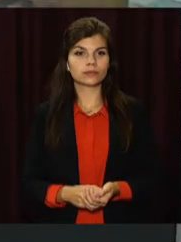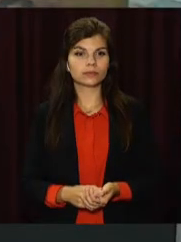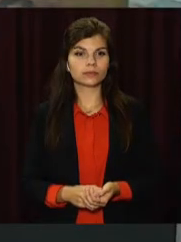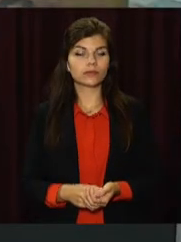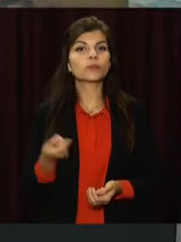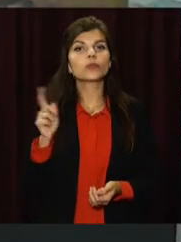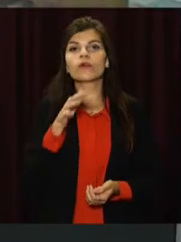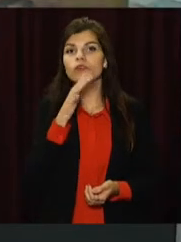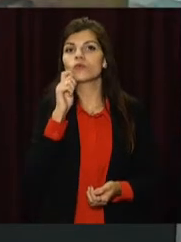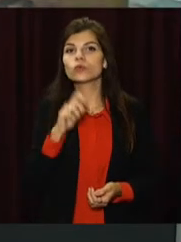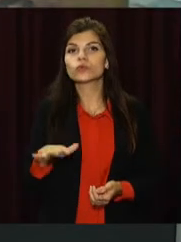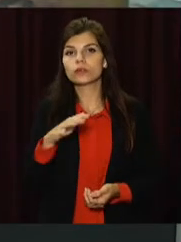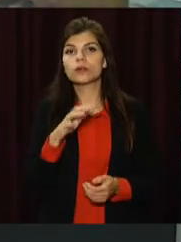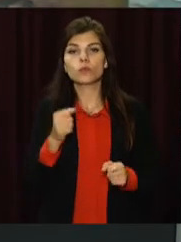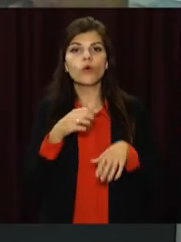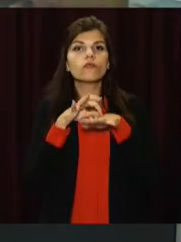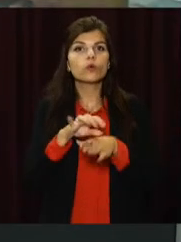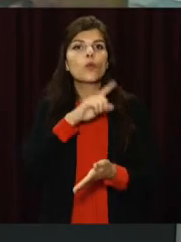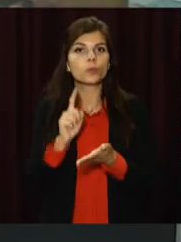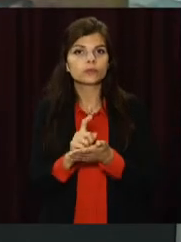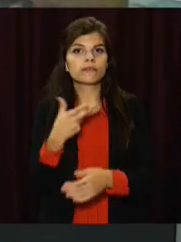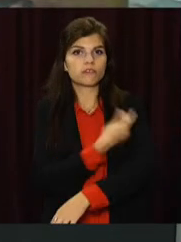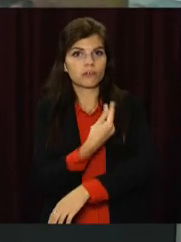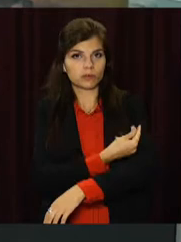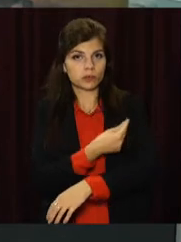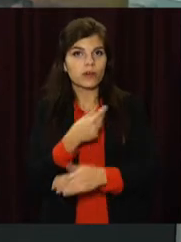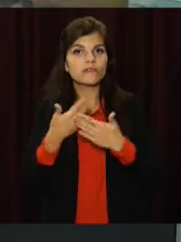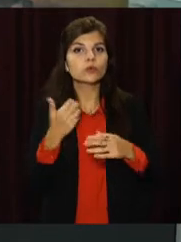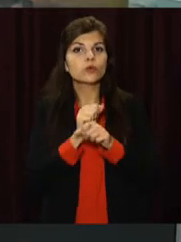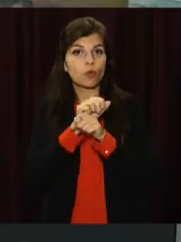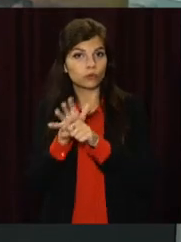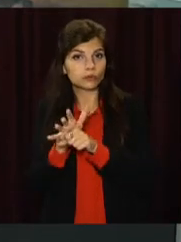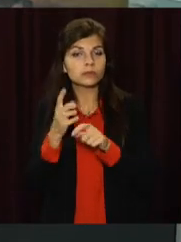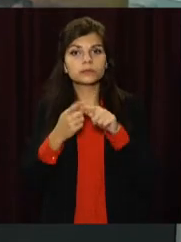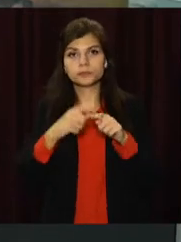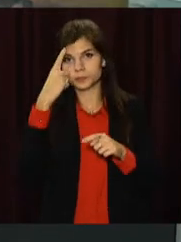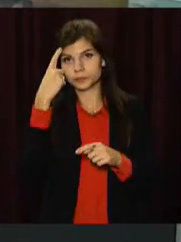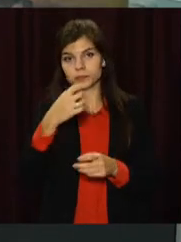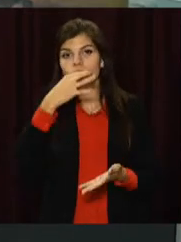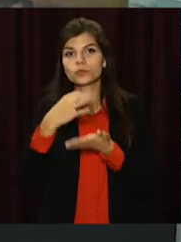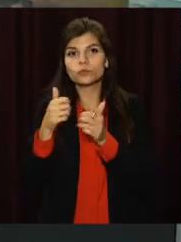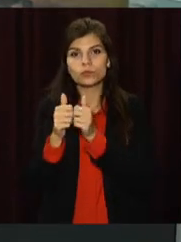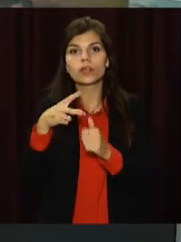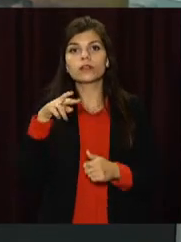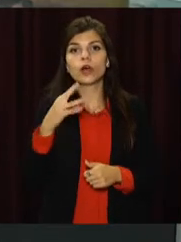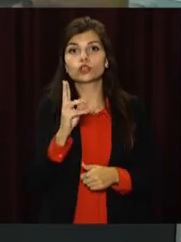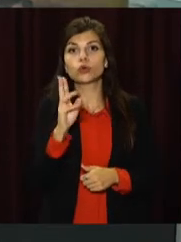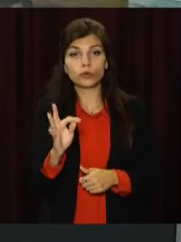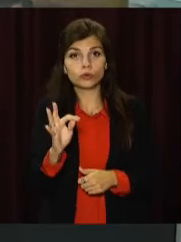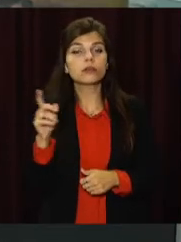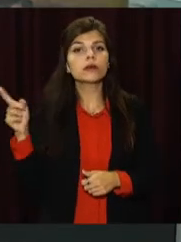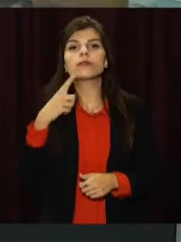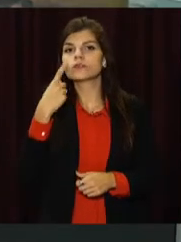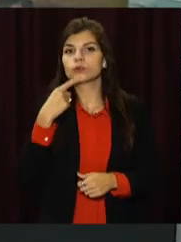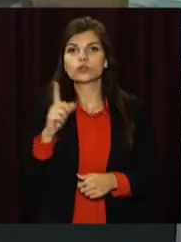У той же час в Україні можуть ввести обов'язкову вакцинацію проти коронавірусу. Про це заявив очільник МОЗ Віктор Ляшко. Він